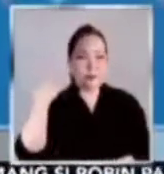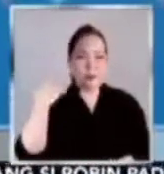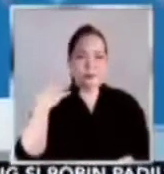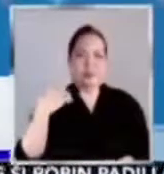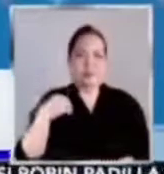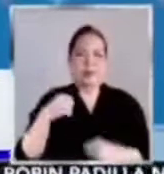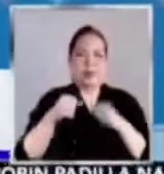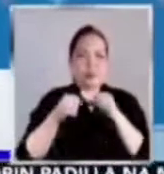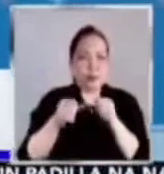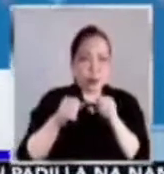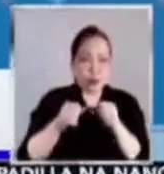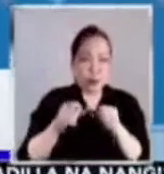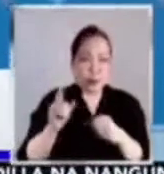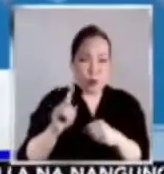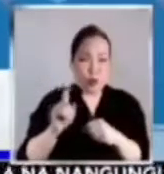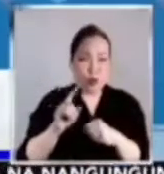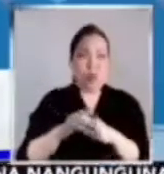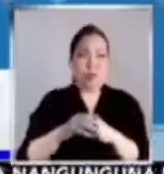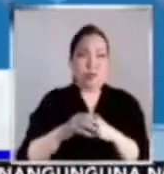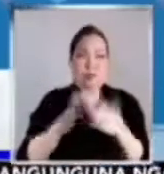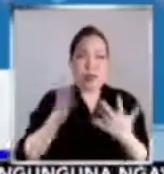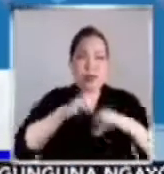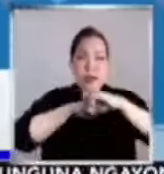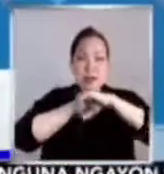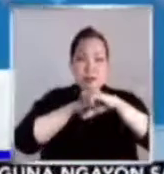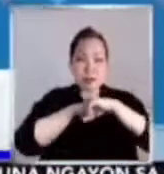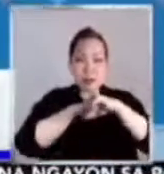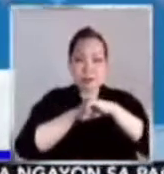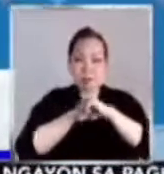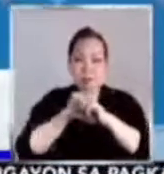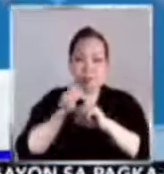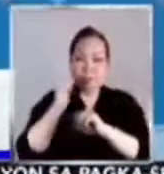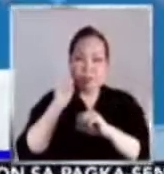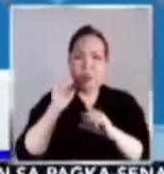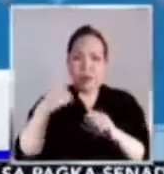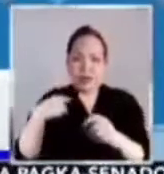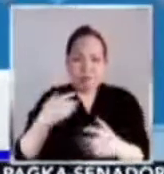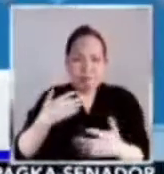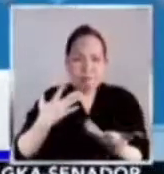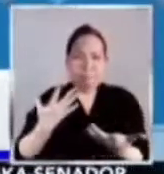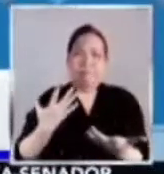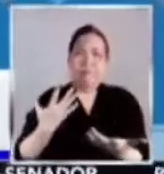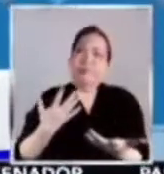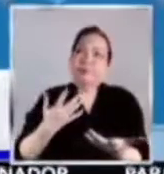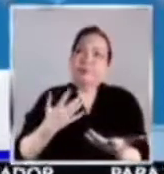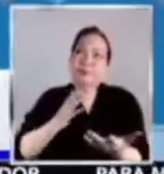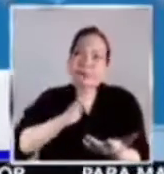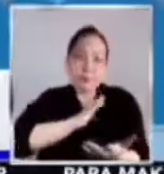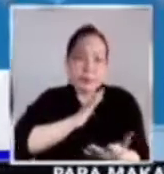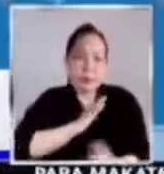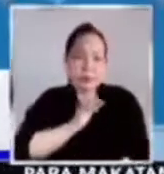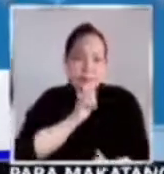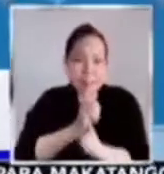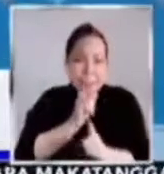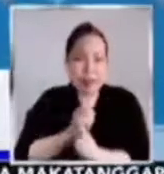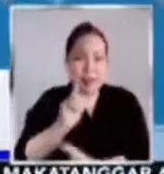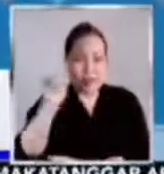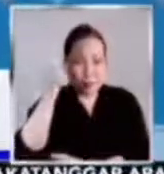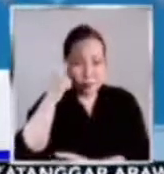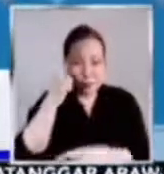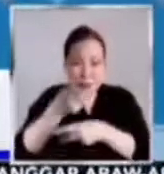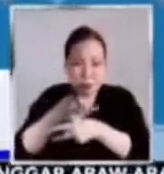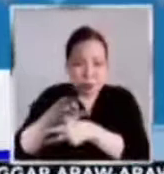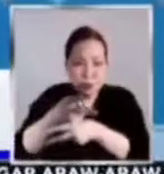ang kanyang advocacy for good government. Ipagpapatuloy niya ang kanyang advocacy para labanan